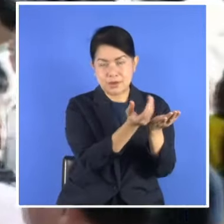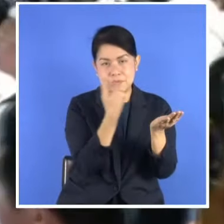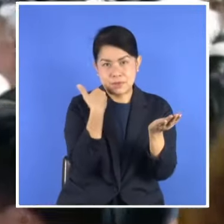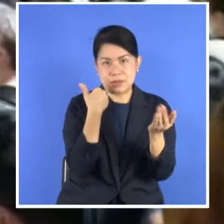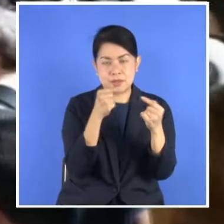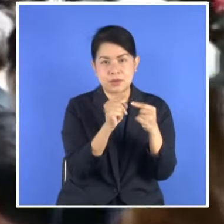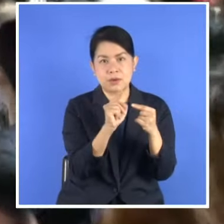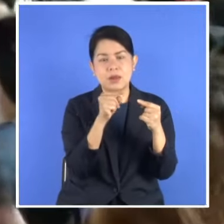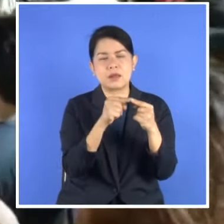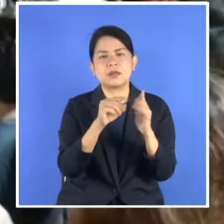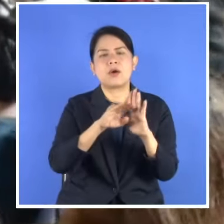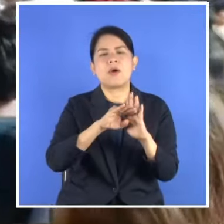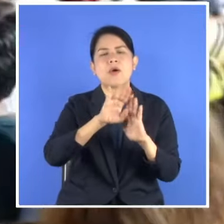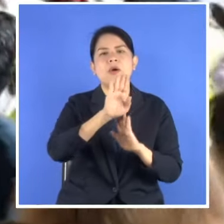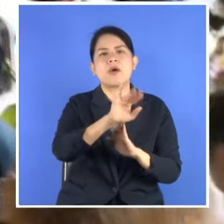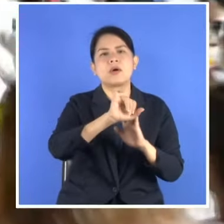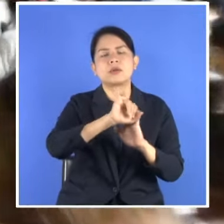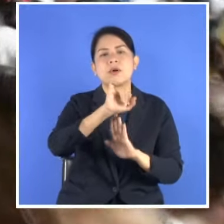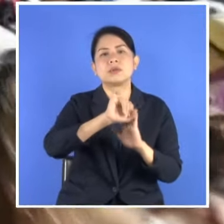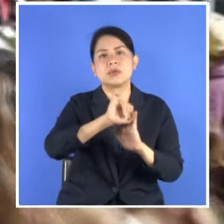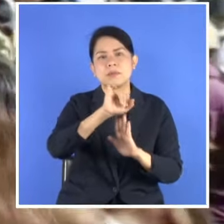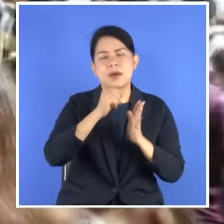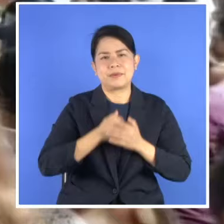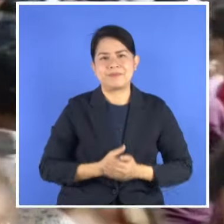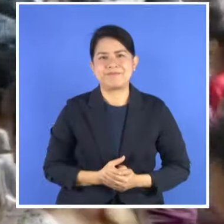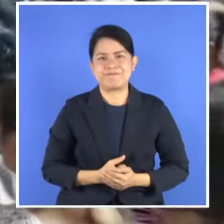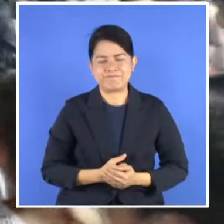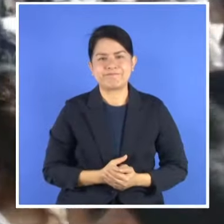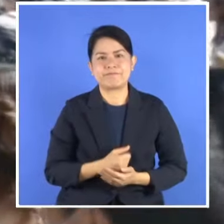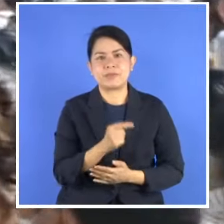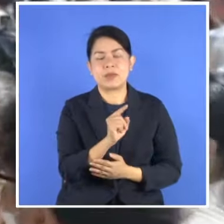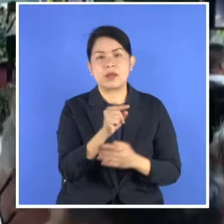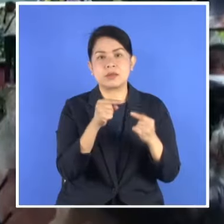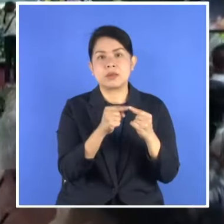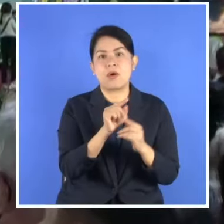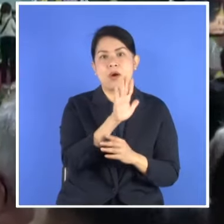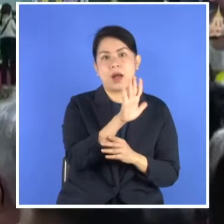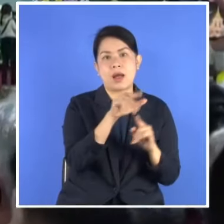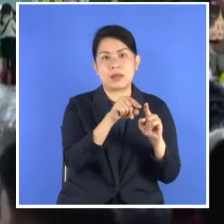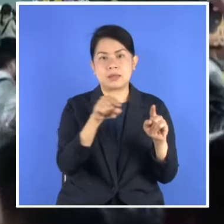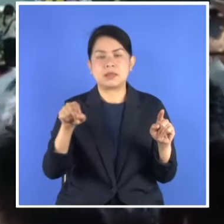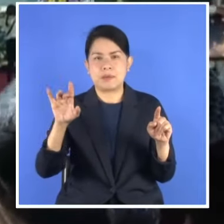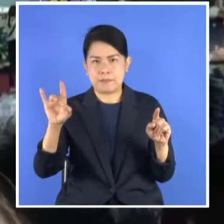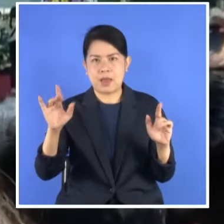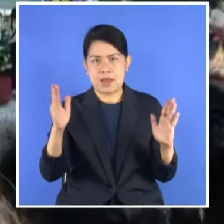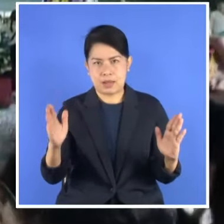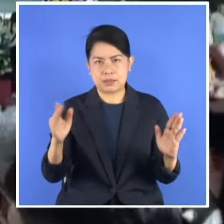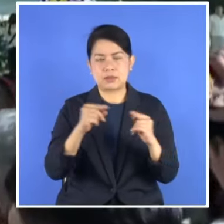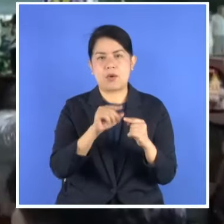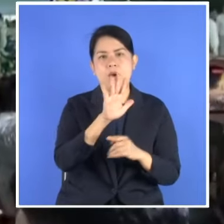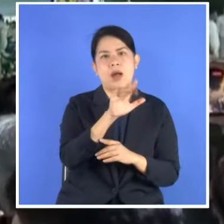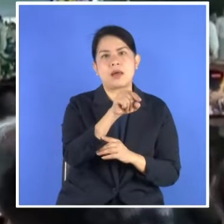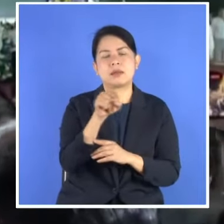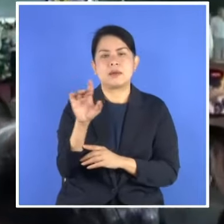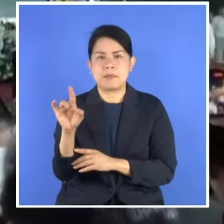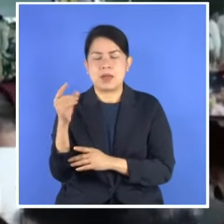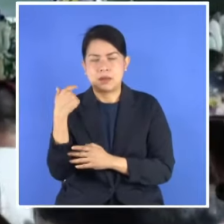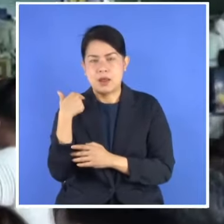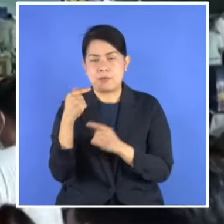คราวที่หอคำหลวงอุทยานหลวงราชพฤกษ์จังหวัดเชียงใหม่ในระหว่างวันที่ 5-8มีนาคมนี้จากนั้นก็จะอัญเชิญไป